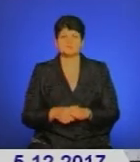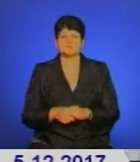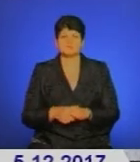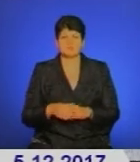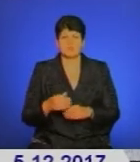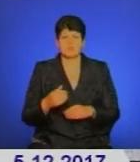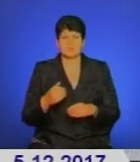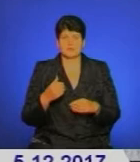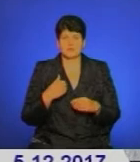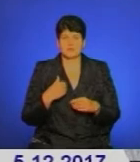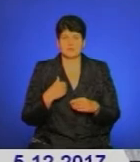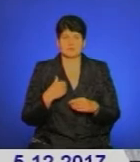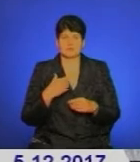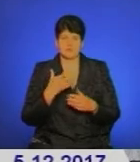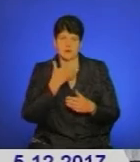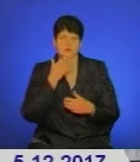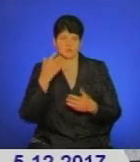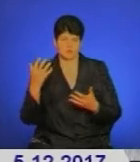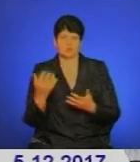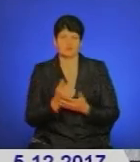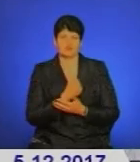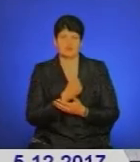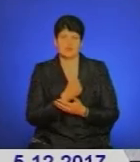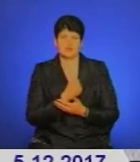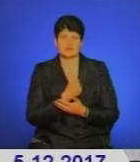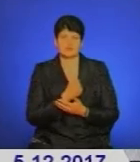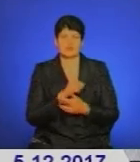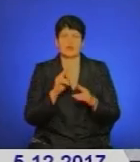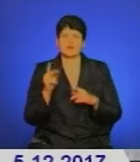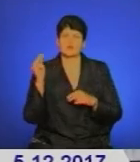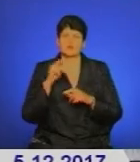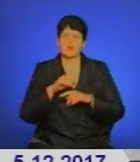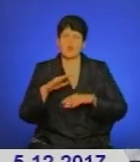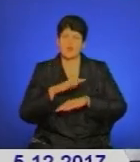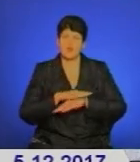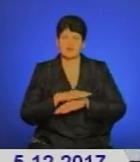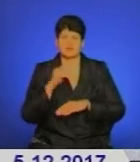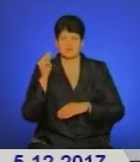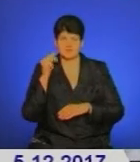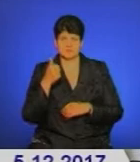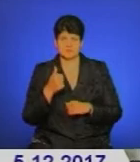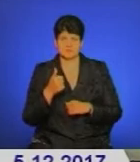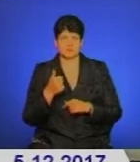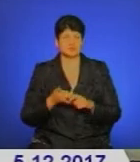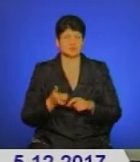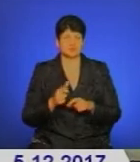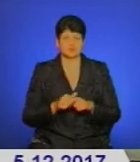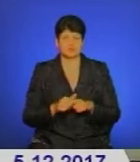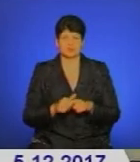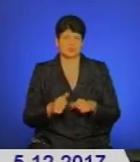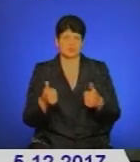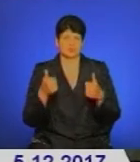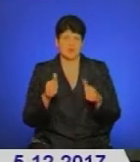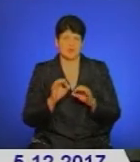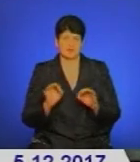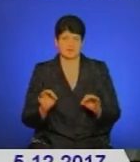Мені гарно навчається. Як у школі? Все нормально вчитися? Так, дуже